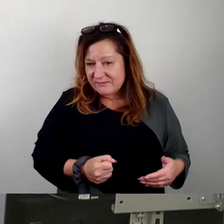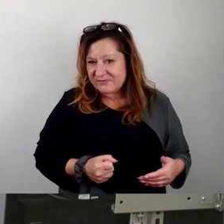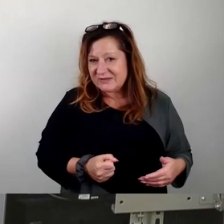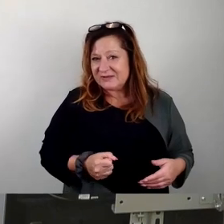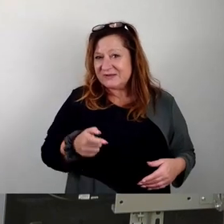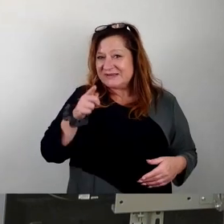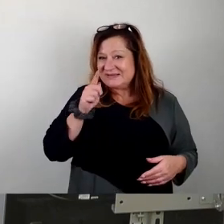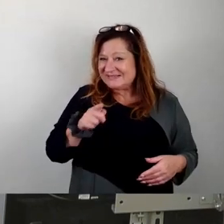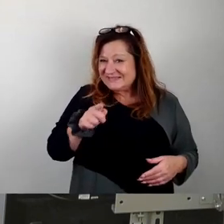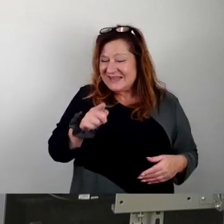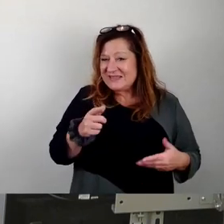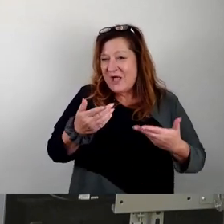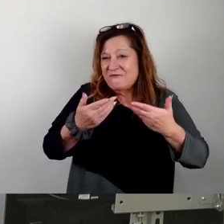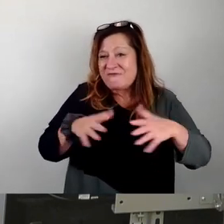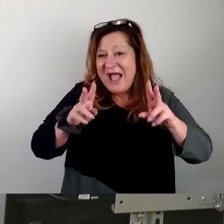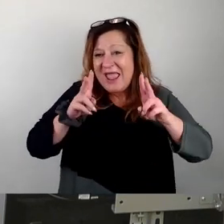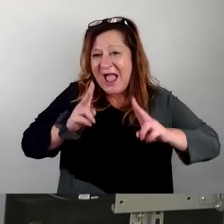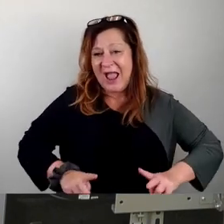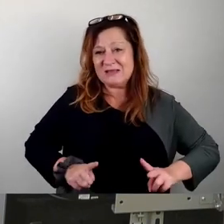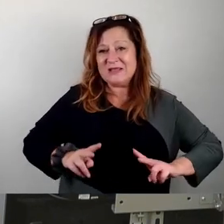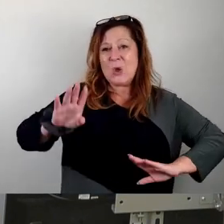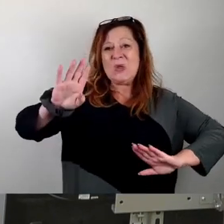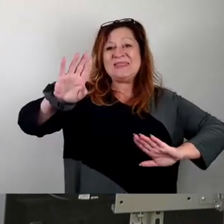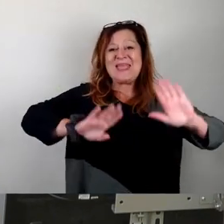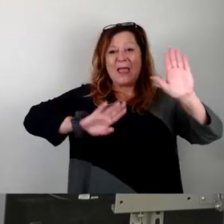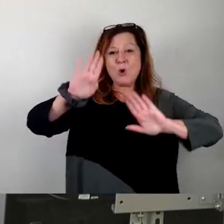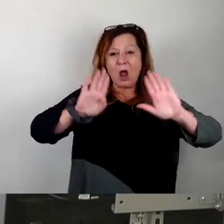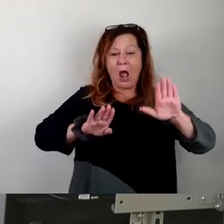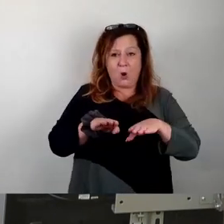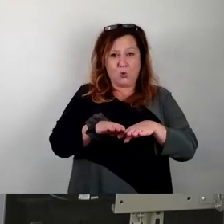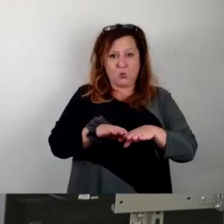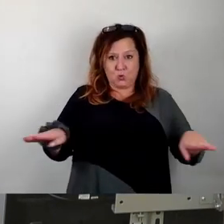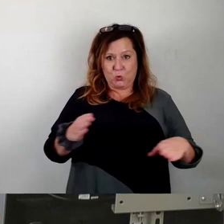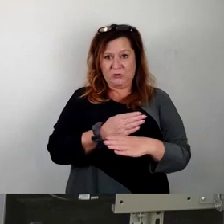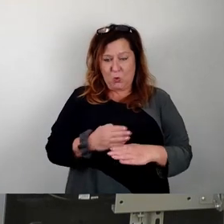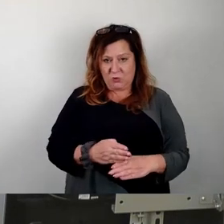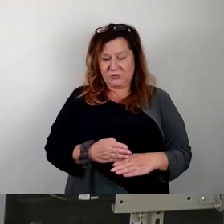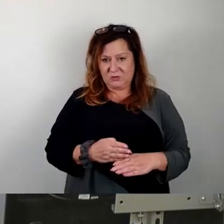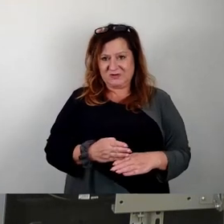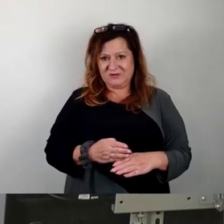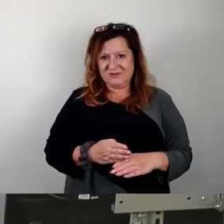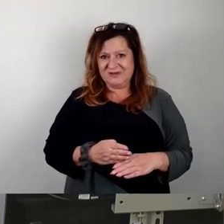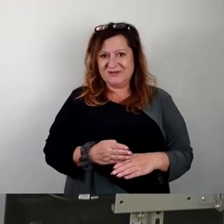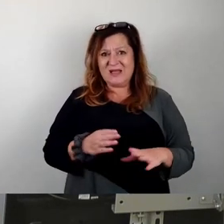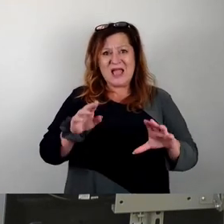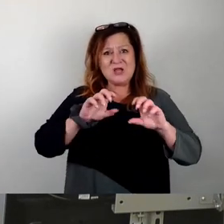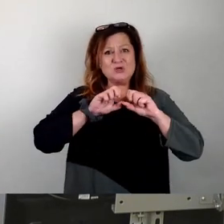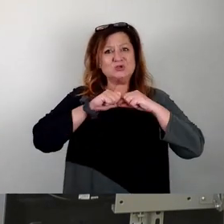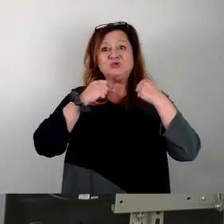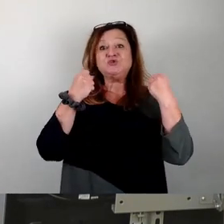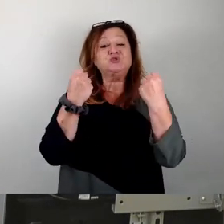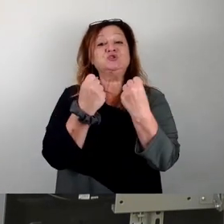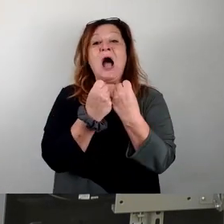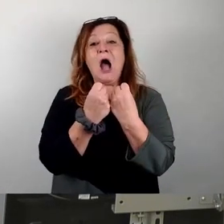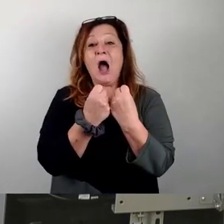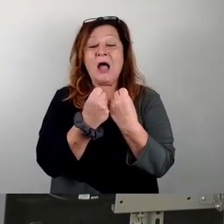dieser freiheitlich-demokratischen Grundordnung, die so gern bemüht wird, gewährt der Staat nicht großzügig Freiheiten. Er